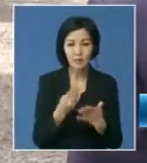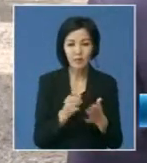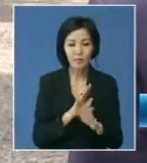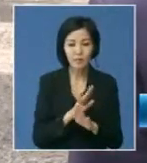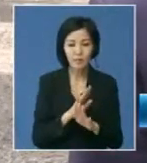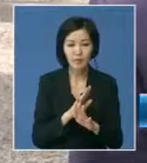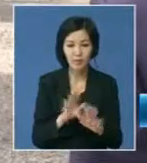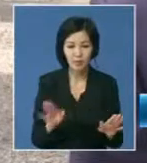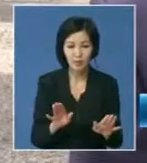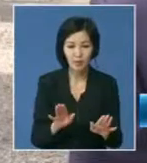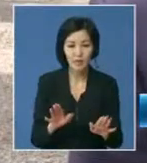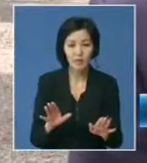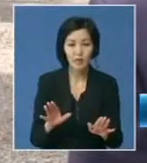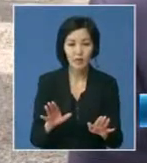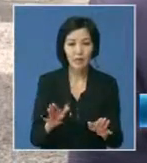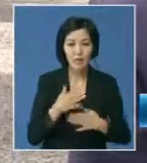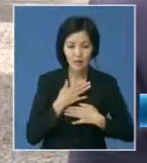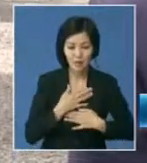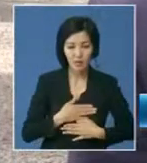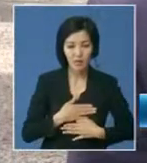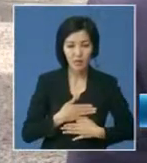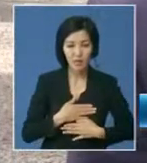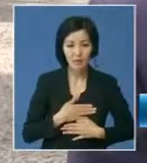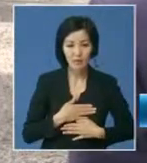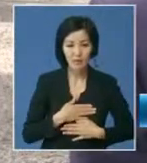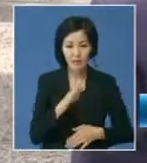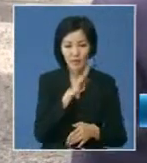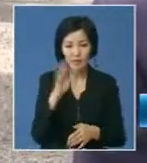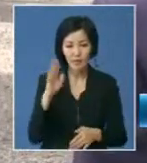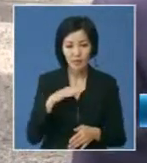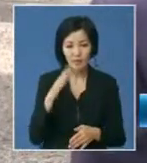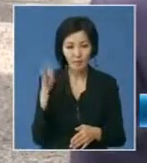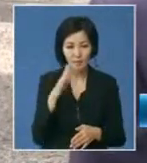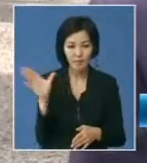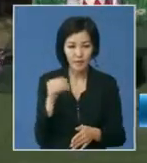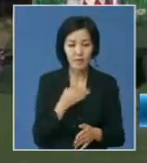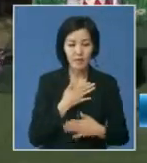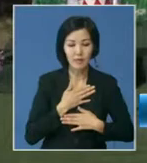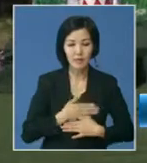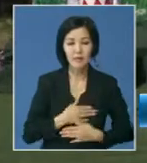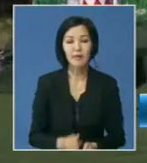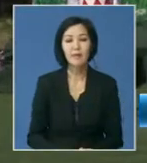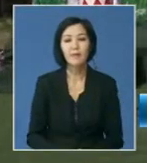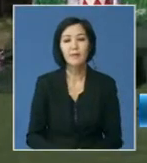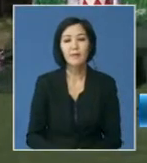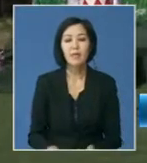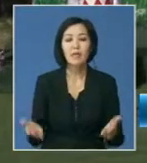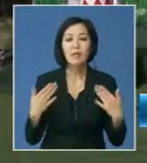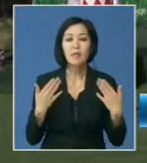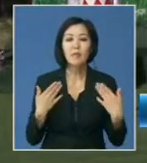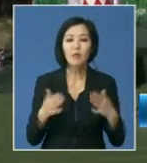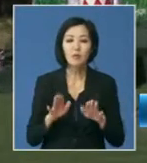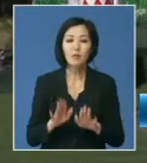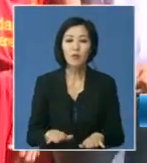да балалардың жаңағы көңілінен, ата-аналардың көңілінен шығатындай деңгейде болып жатыр. Бұл демалыс орны тынығушылардың